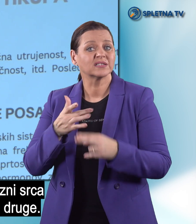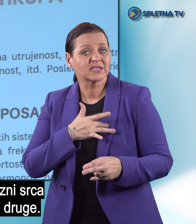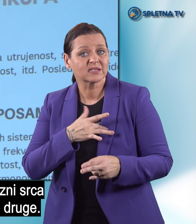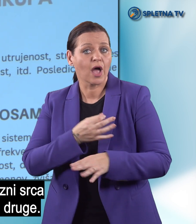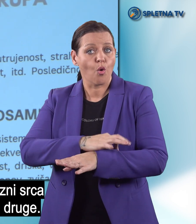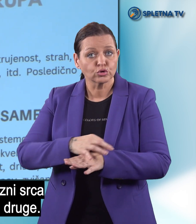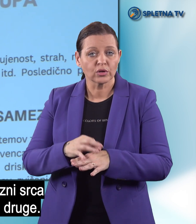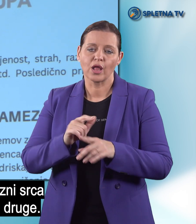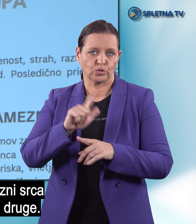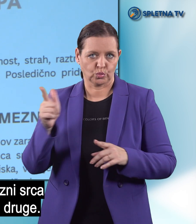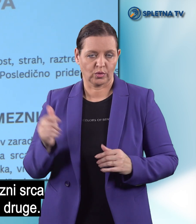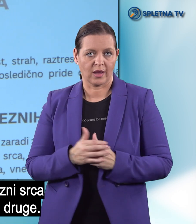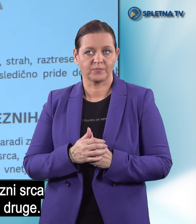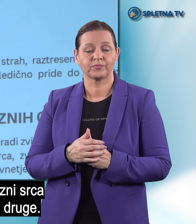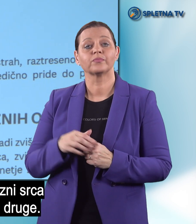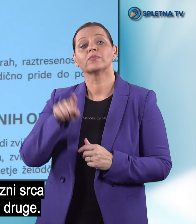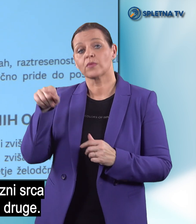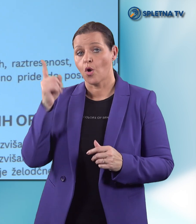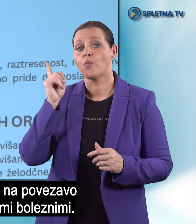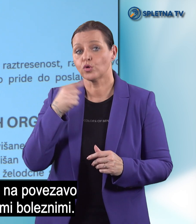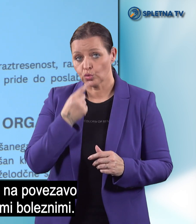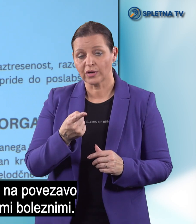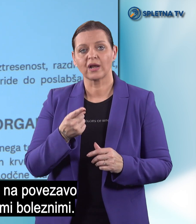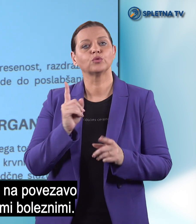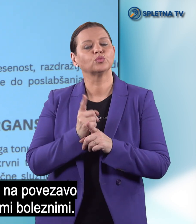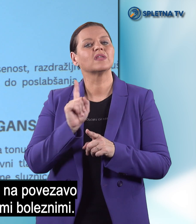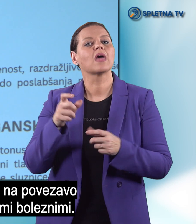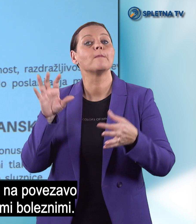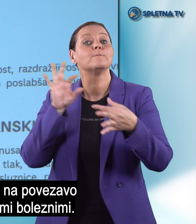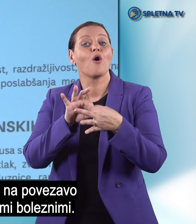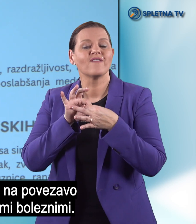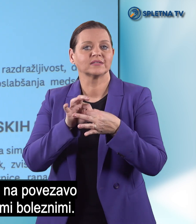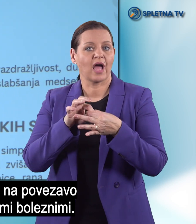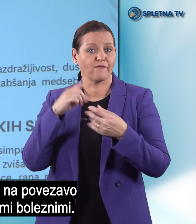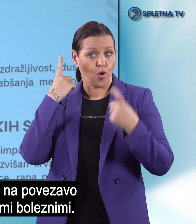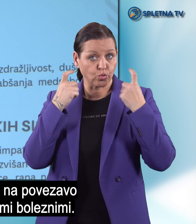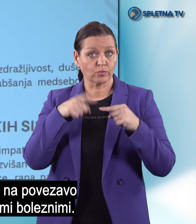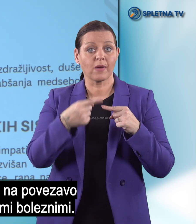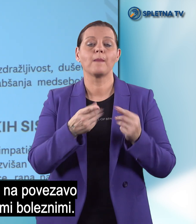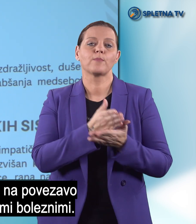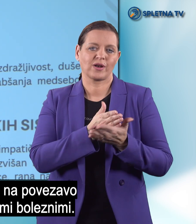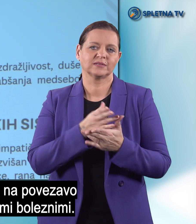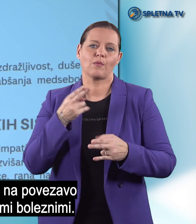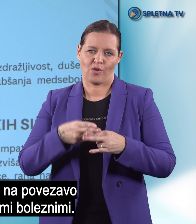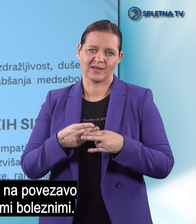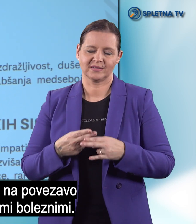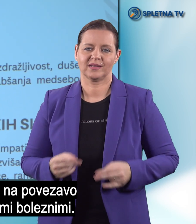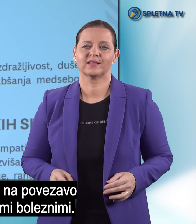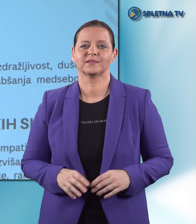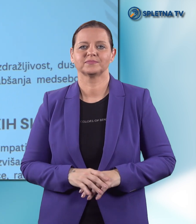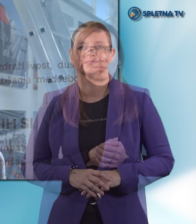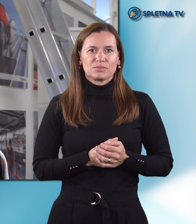stres, bolezni srca in ožilja in druge. Opozorili so tudi na povezavo hrupa s